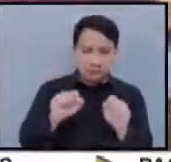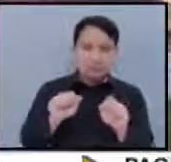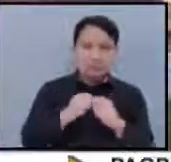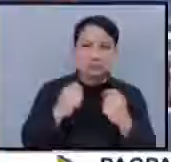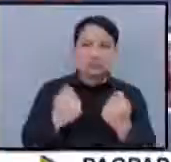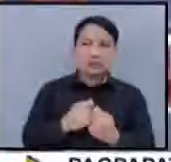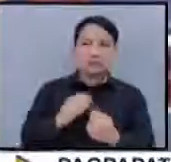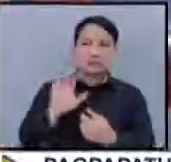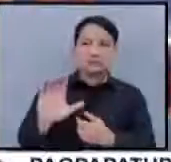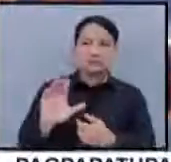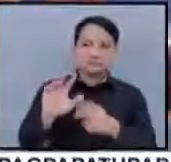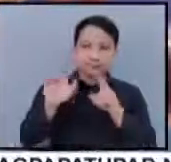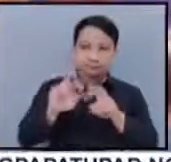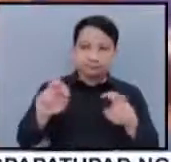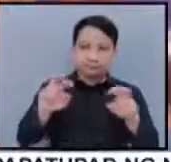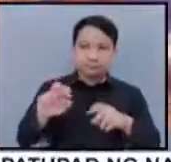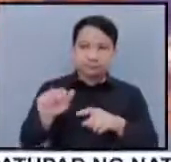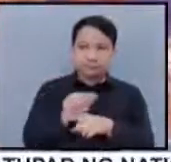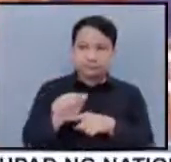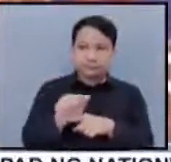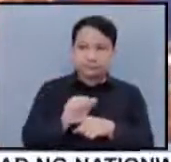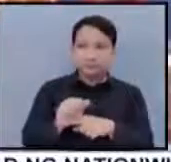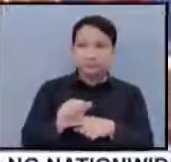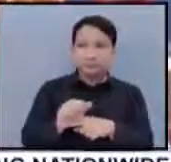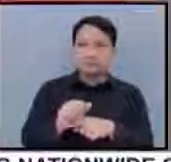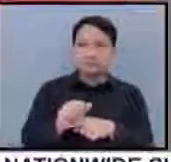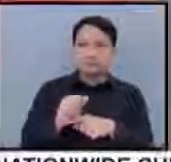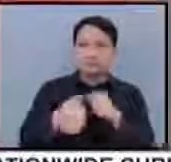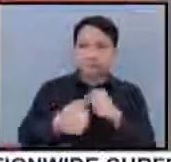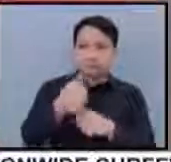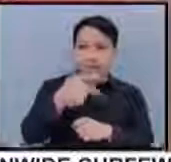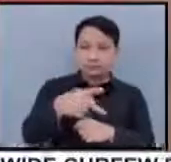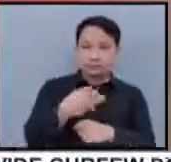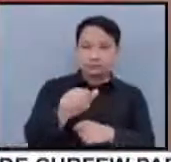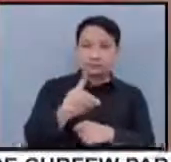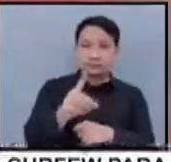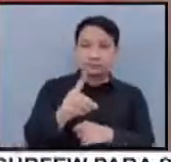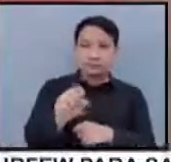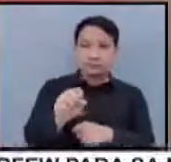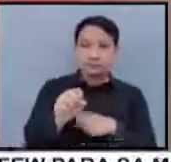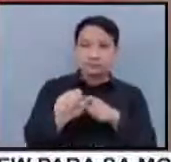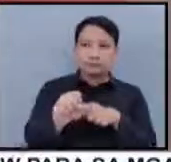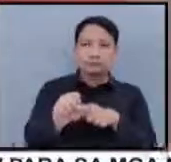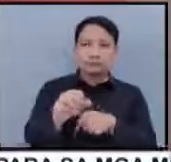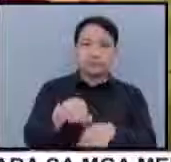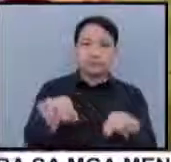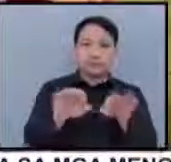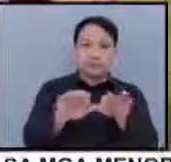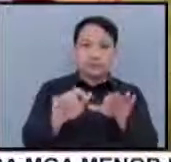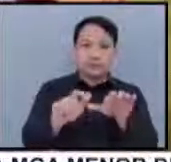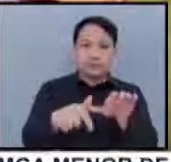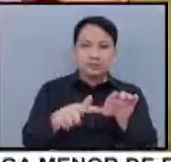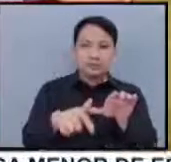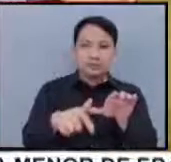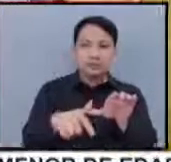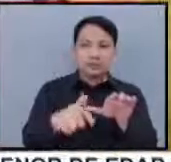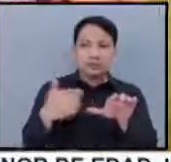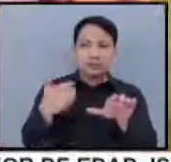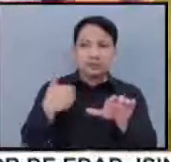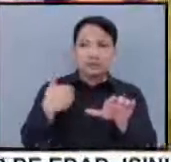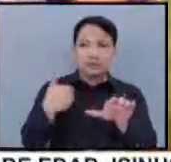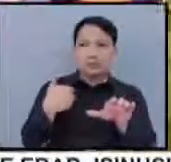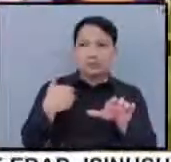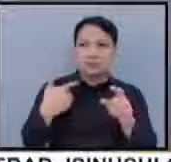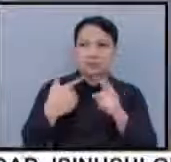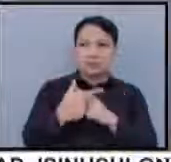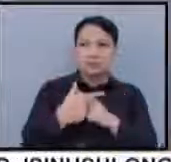masinsinang training. Ang tagumpay ng PADS ay isang paalala na ang kapansanan ay hindi hadlang basta't higpitan